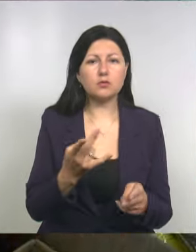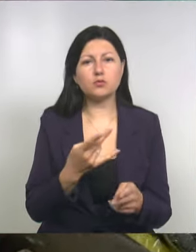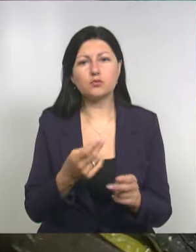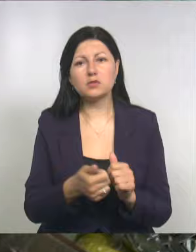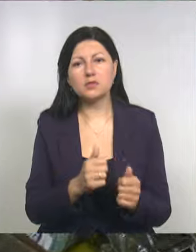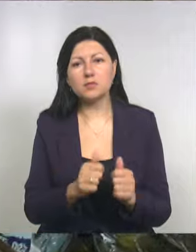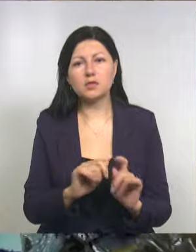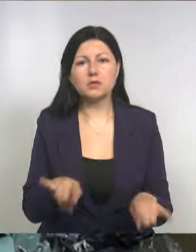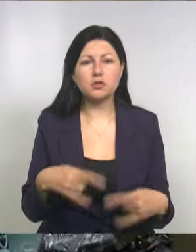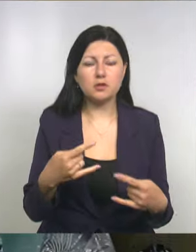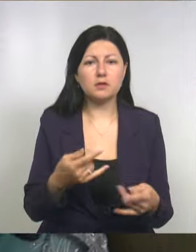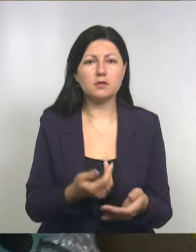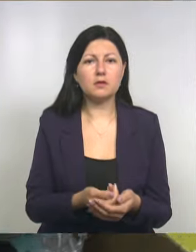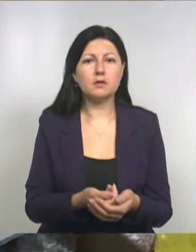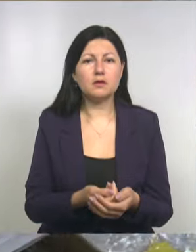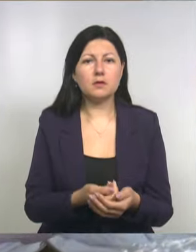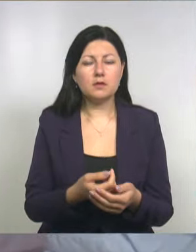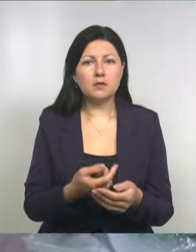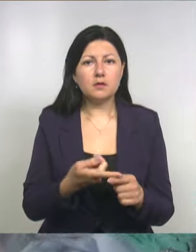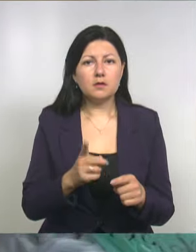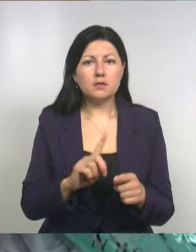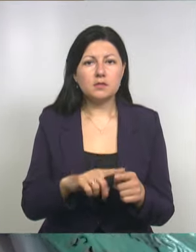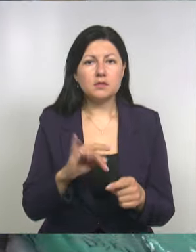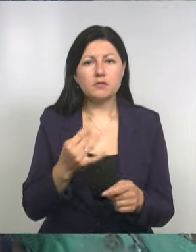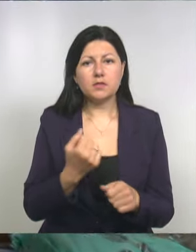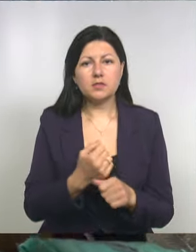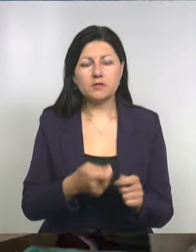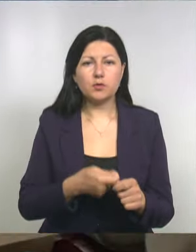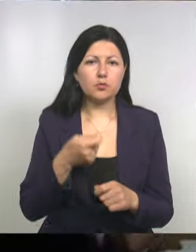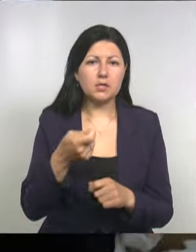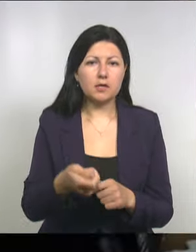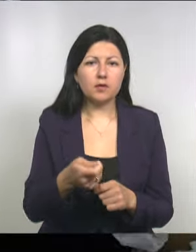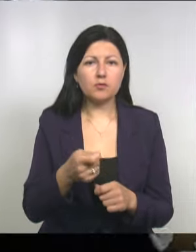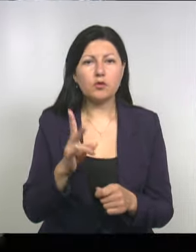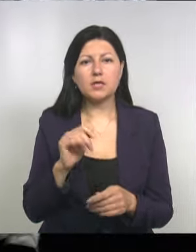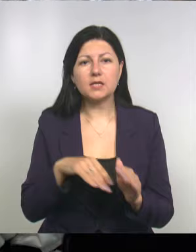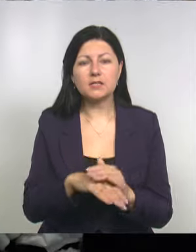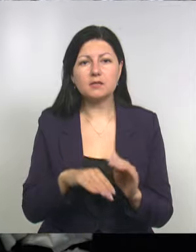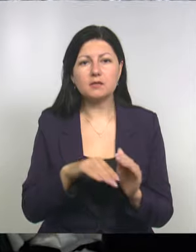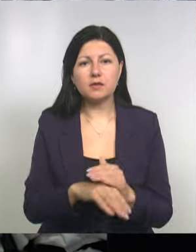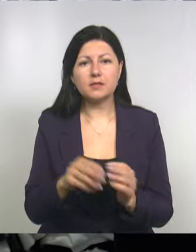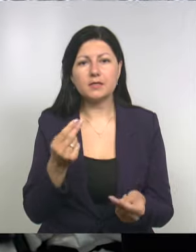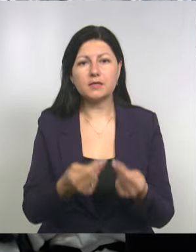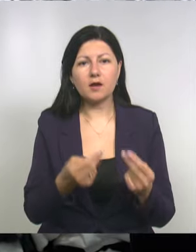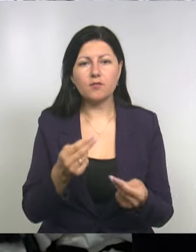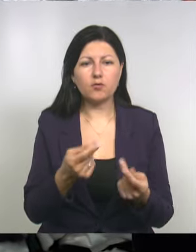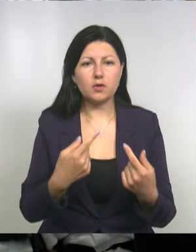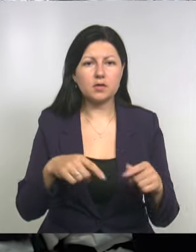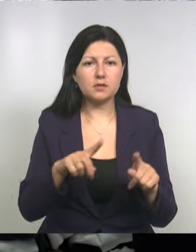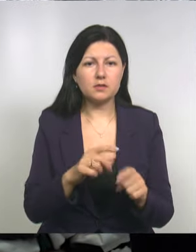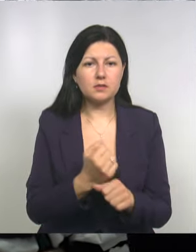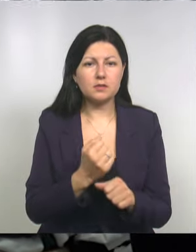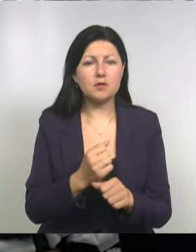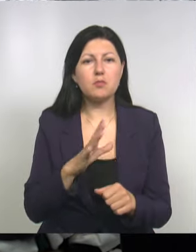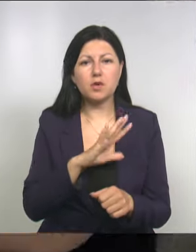сменные штаны. Из этого и формируем заявочку. На складе, под который временно приспособили игровую благотворительную организацию, уже